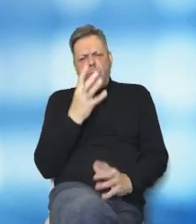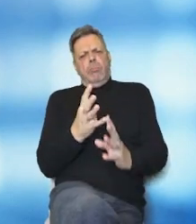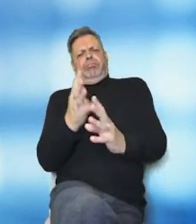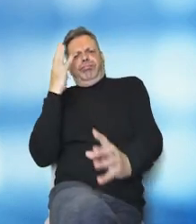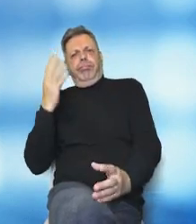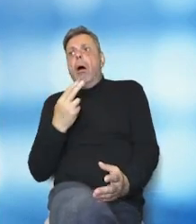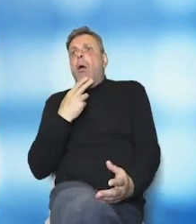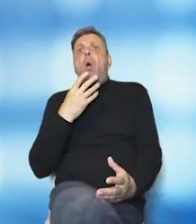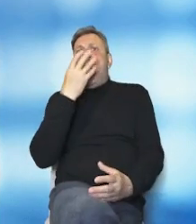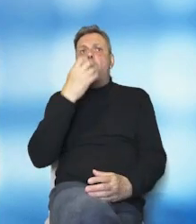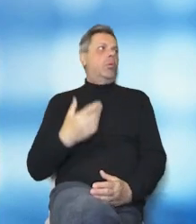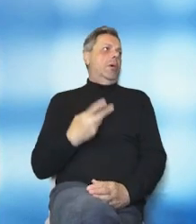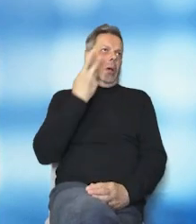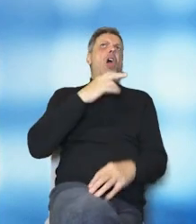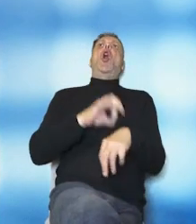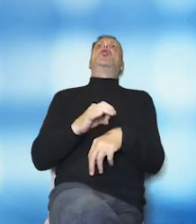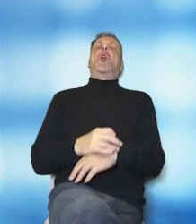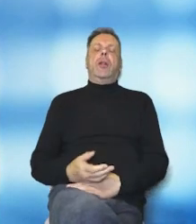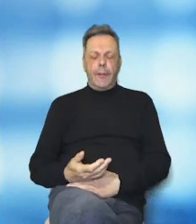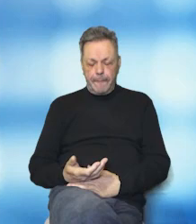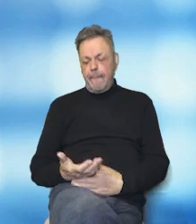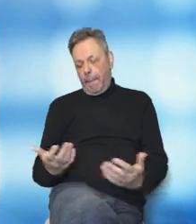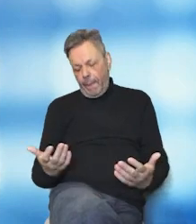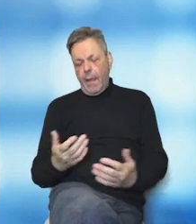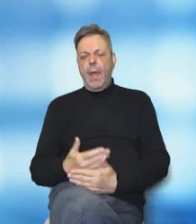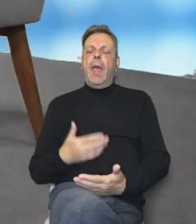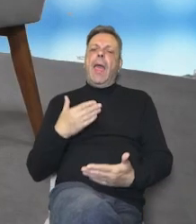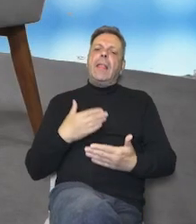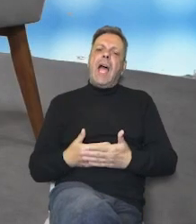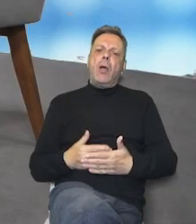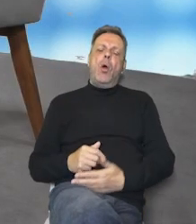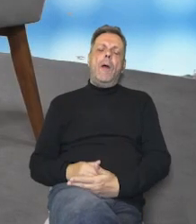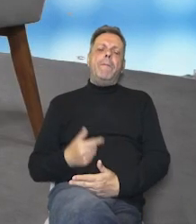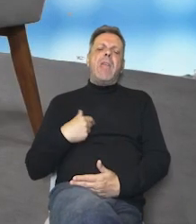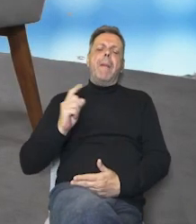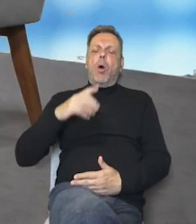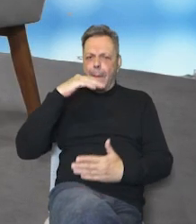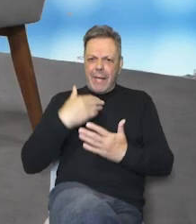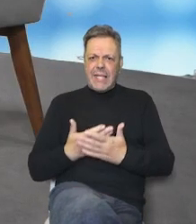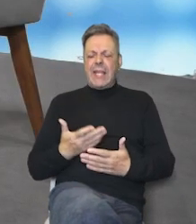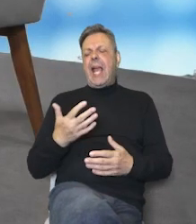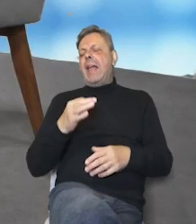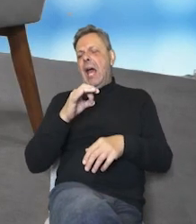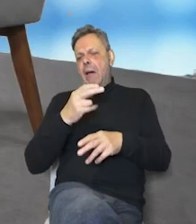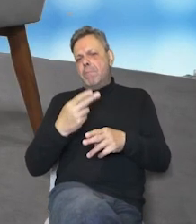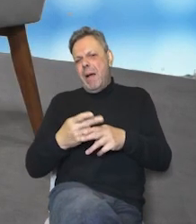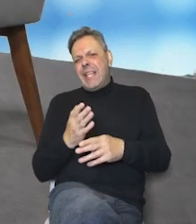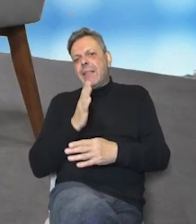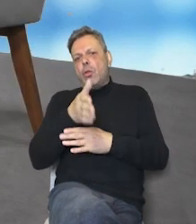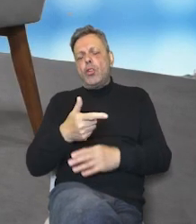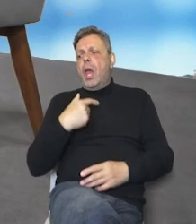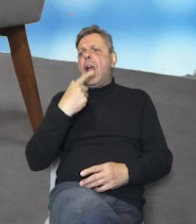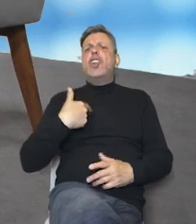koga je ljut? Na svoju doktoricu, na koga će drugog. Tako da, evo, ja moram priznat, kada mi pacijent uđe i kaže ja